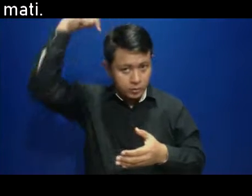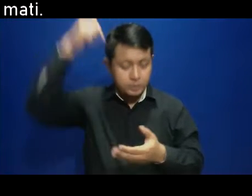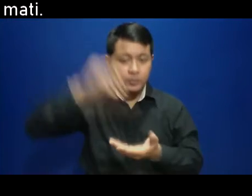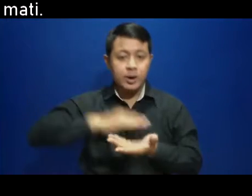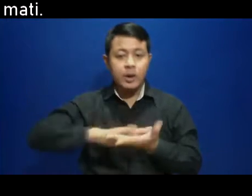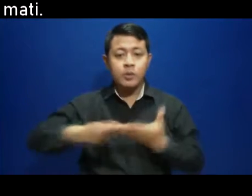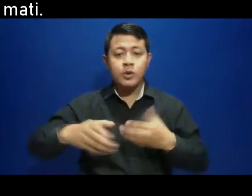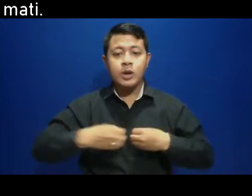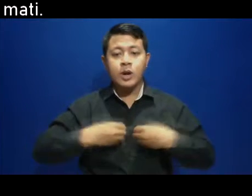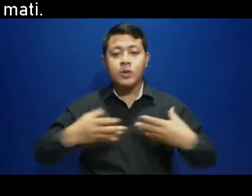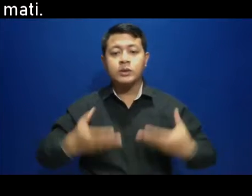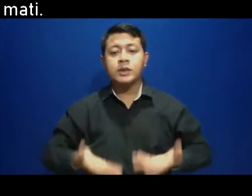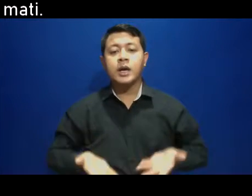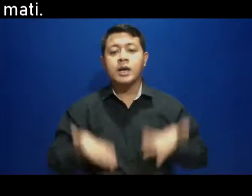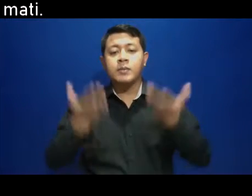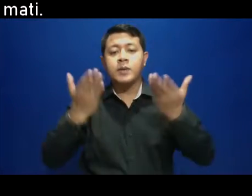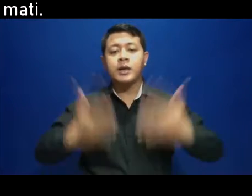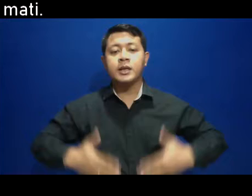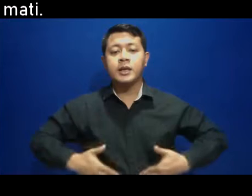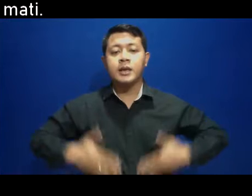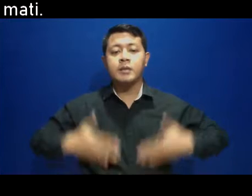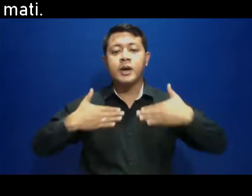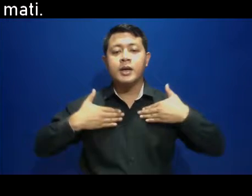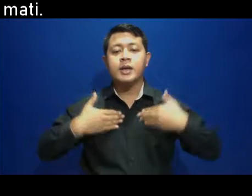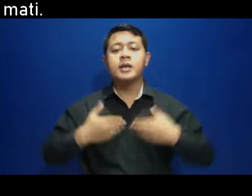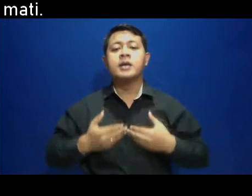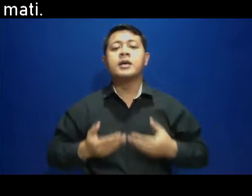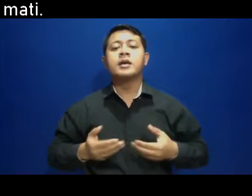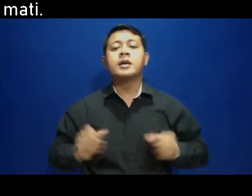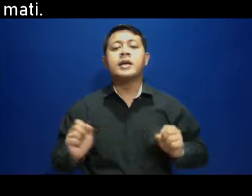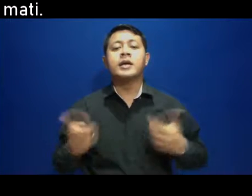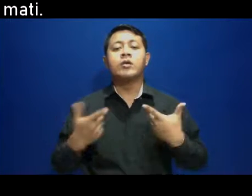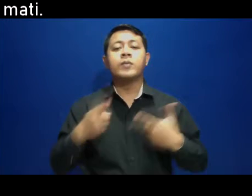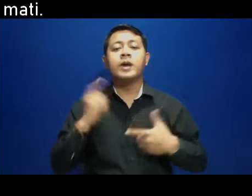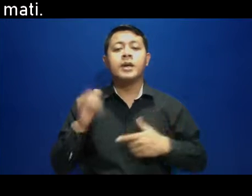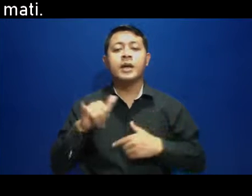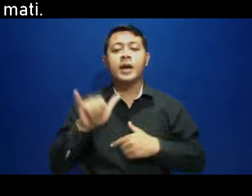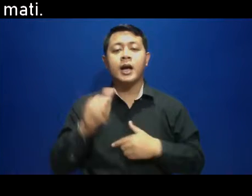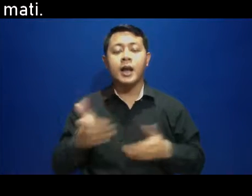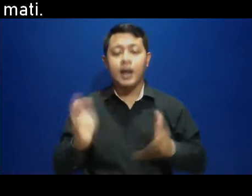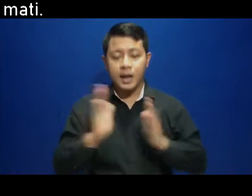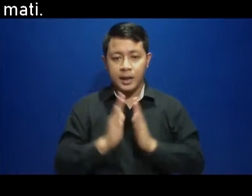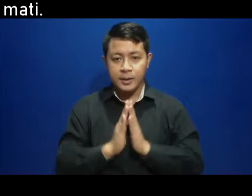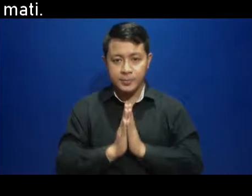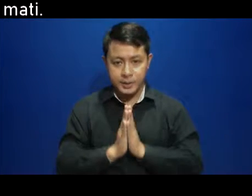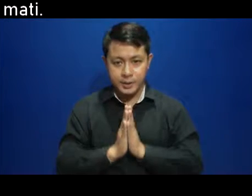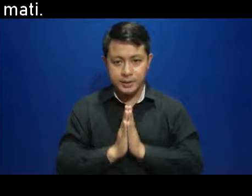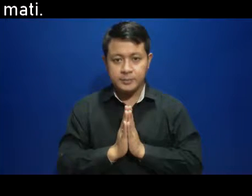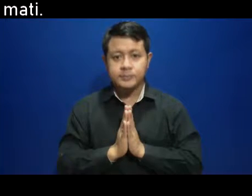pengampunan dosa, kebangkitan badan, kehidupan kekal. Amin.